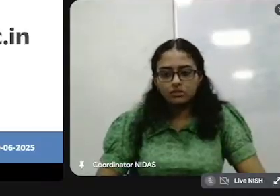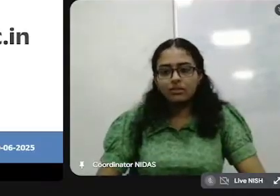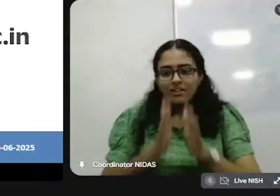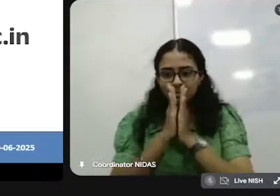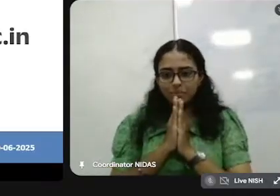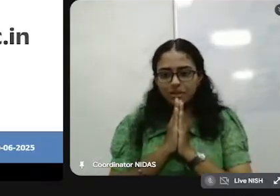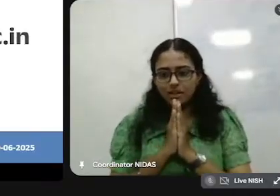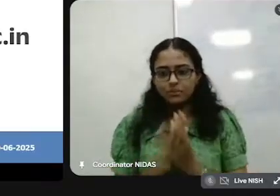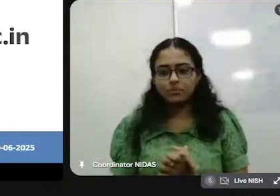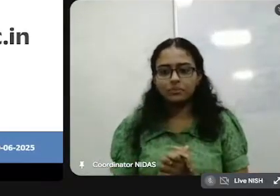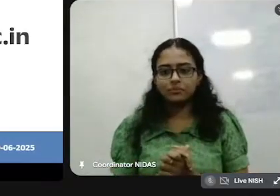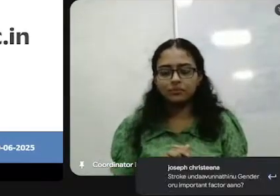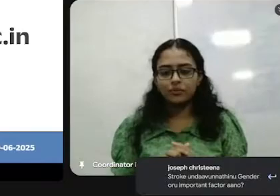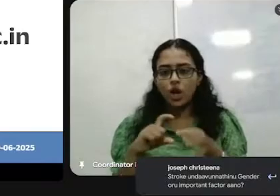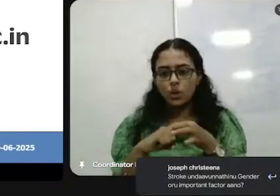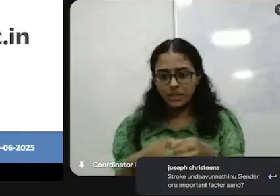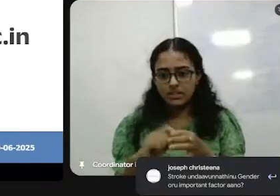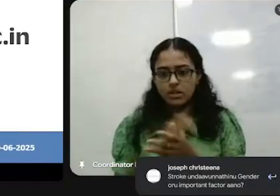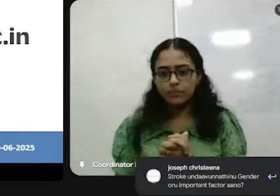നമസ്കാരം. പറഞ്ഞോളൂ.